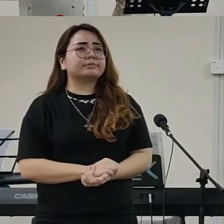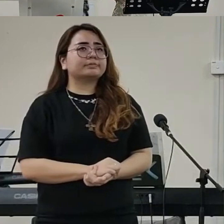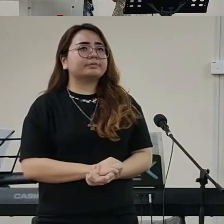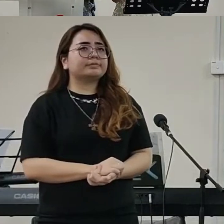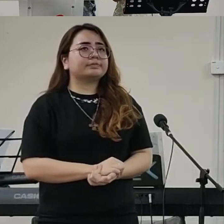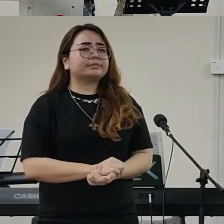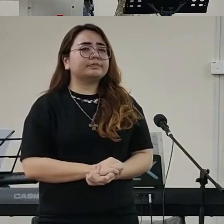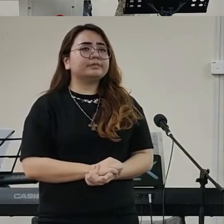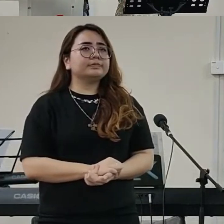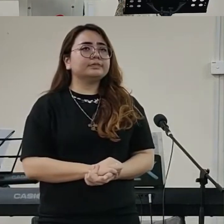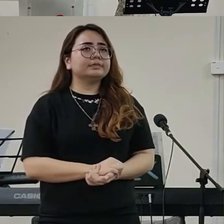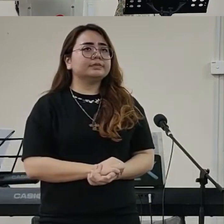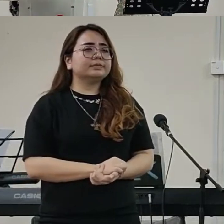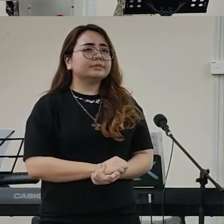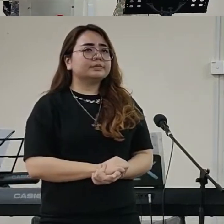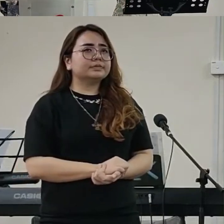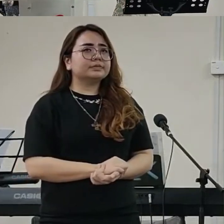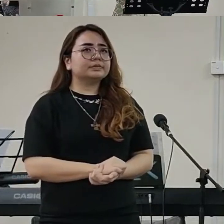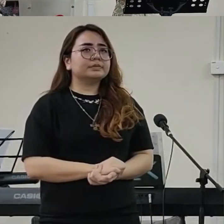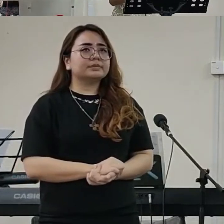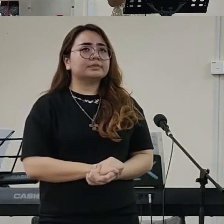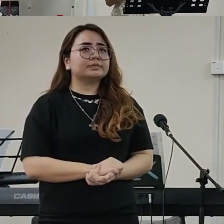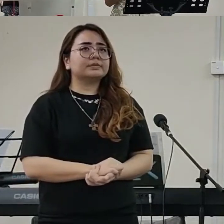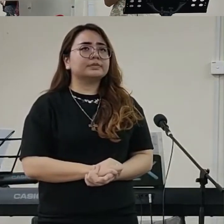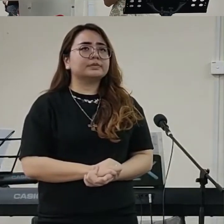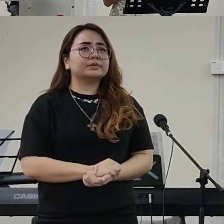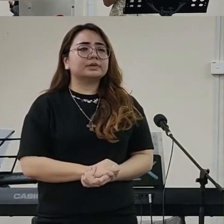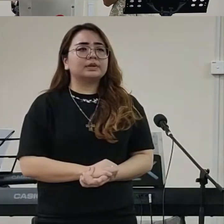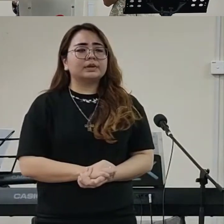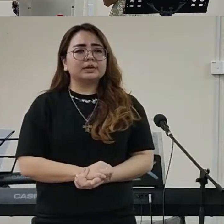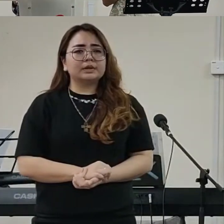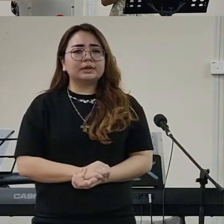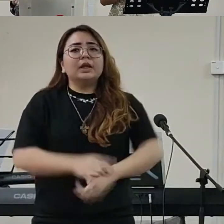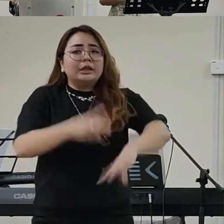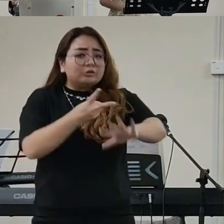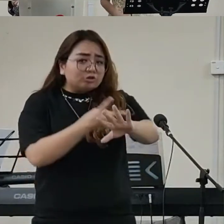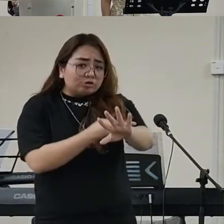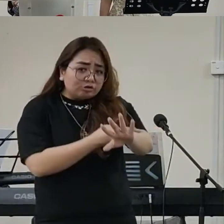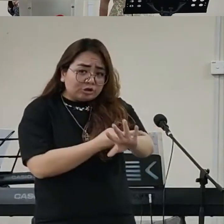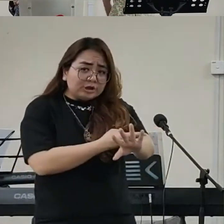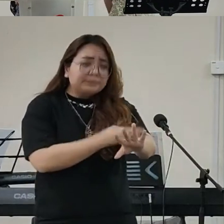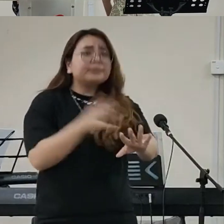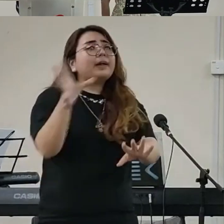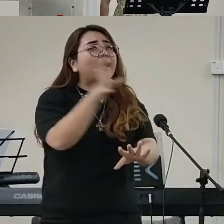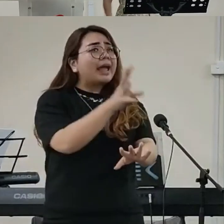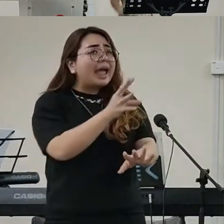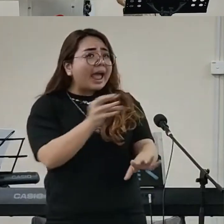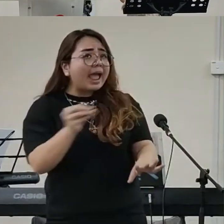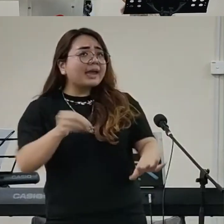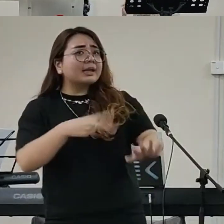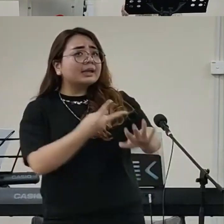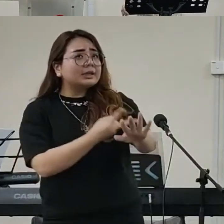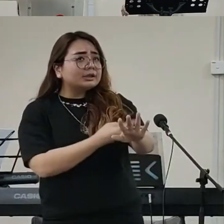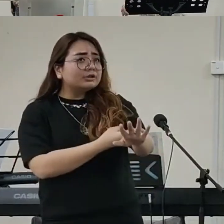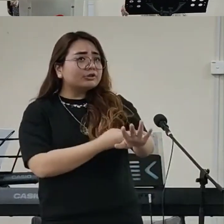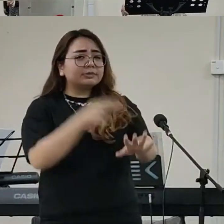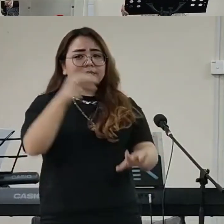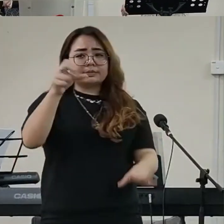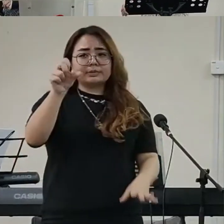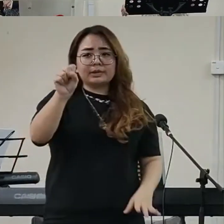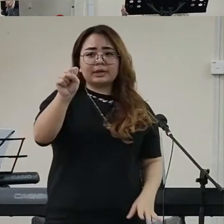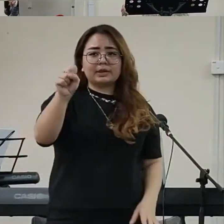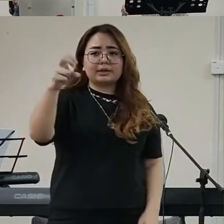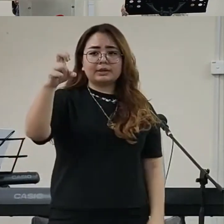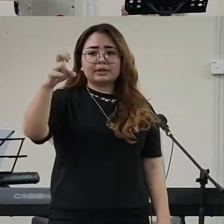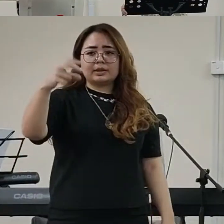the former judgments between what sheep and sheep? Can somebody say sheep and sheep? 绵羊与绵羊之间的